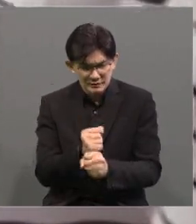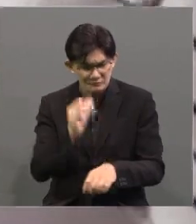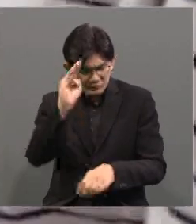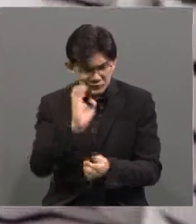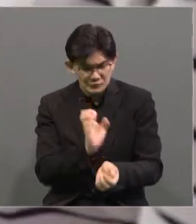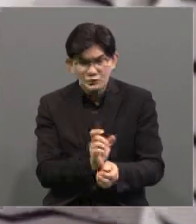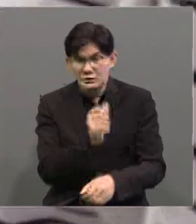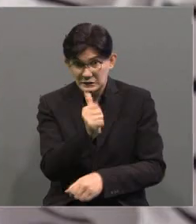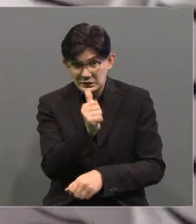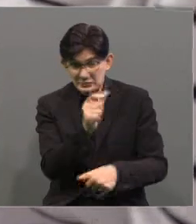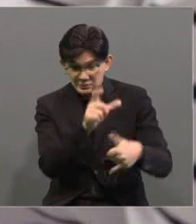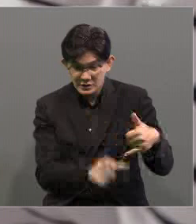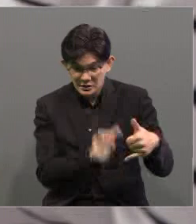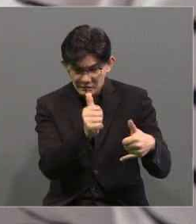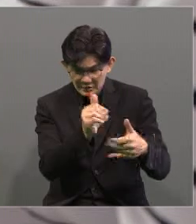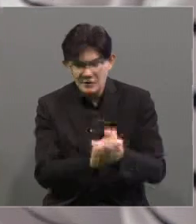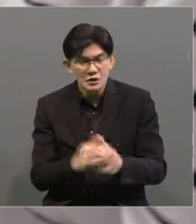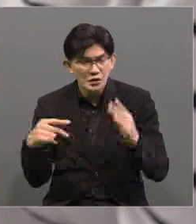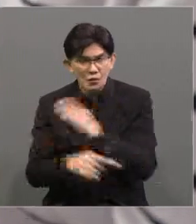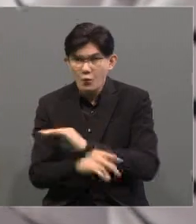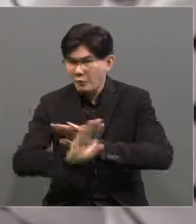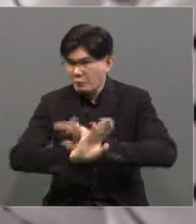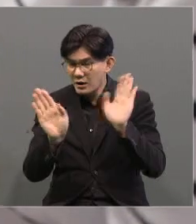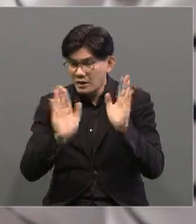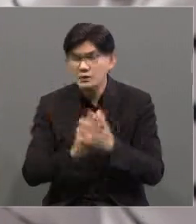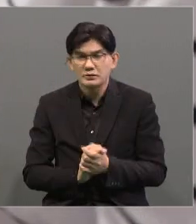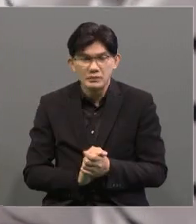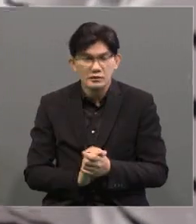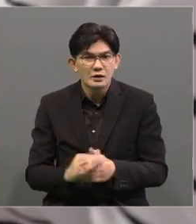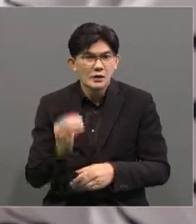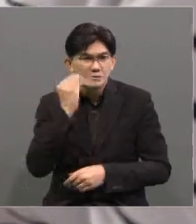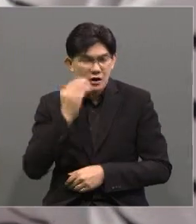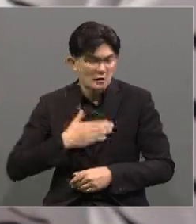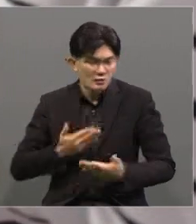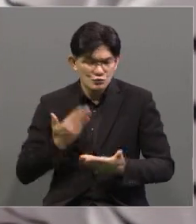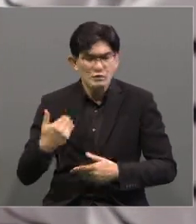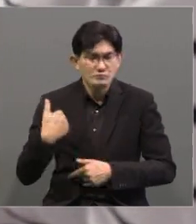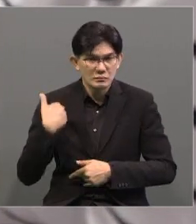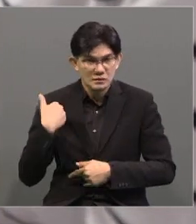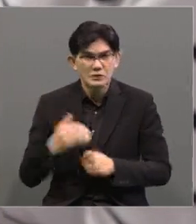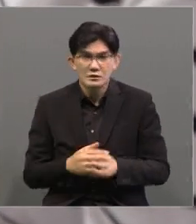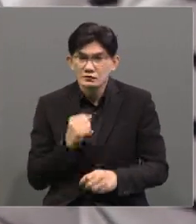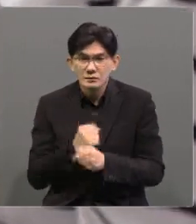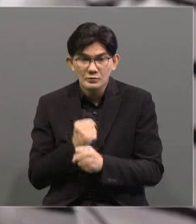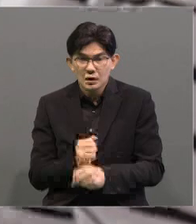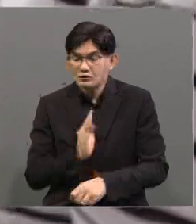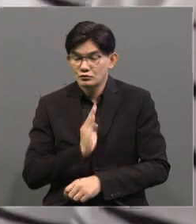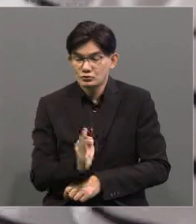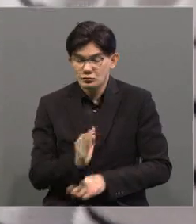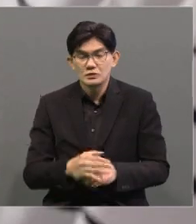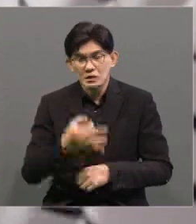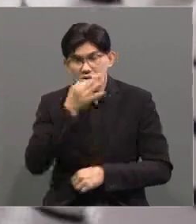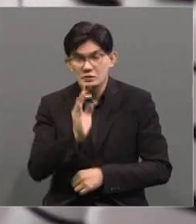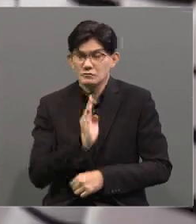จที่น้ำดีไม่เอาอะไรเพราะว่าไม่เอาอะไรเลยแล้วเพราะว่าบ้านเรามันอยู่แล้วโดยส่วนหนึ่งเราก็ทำงานสุจริตอาชี